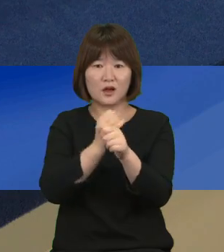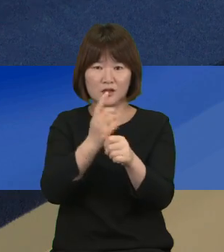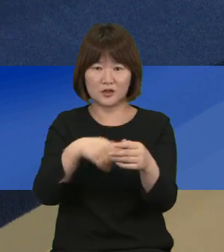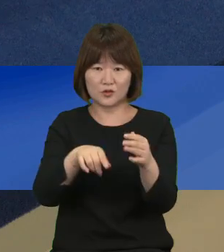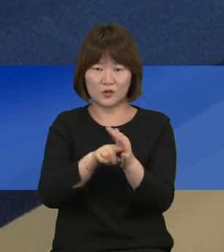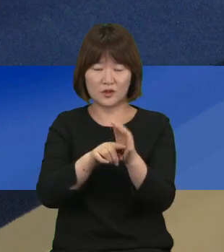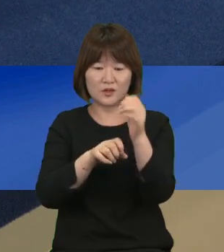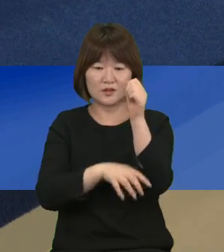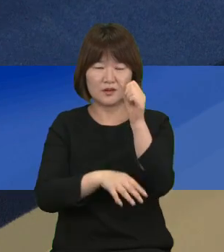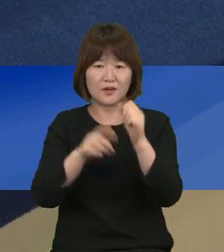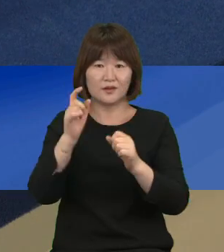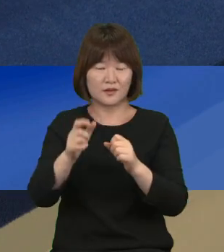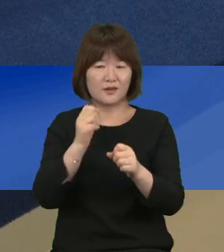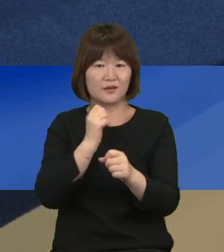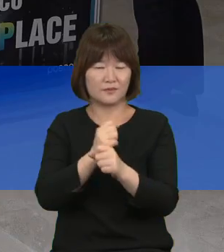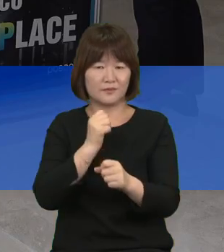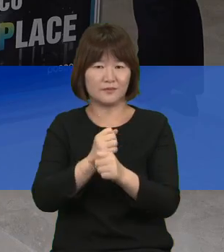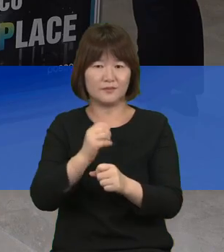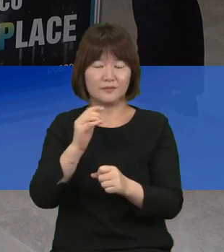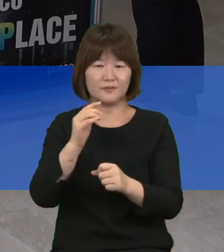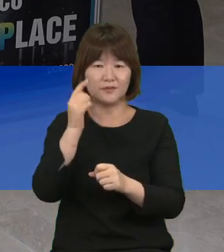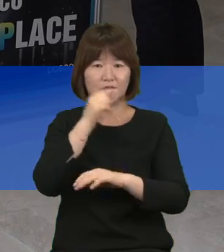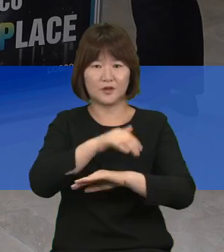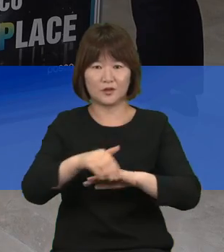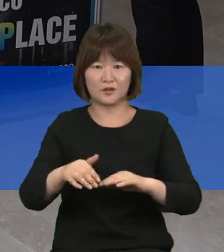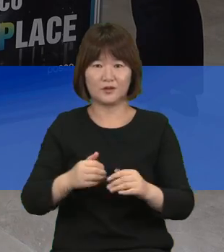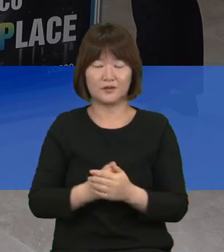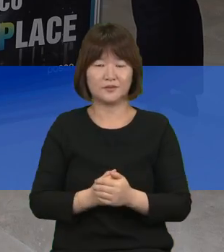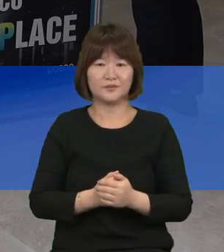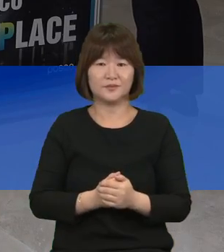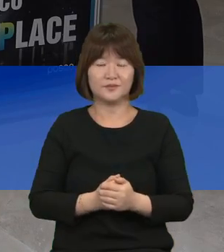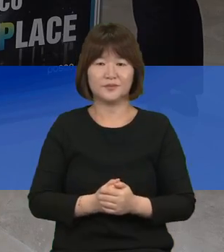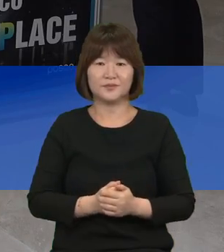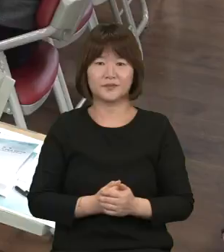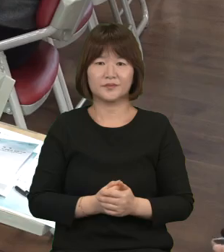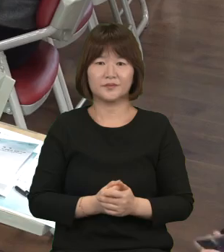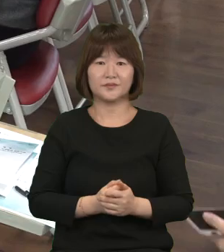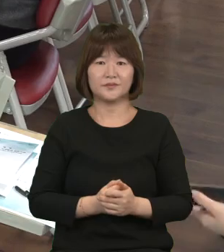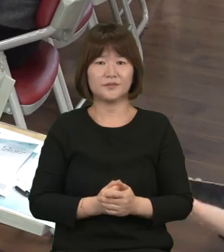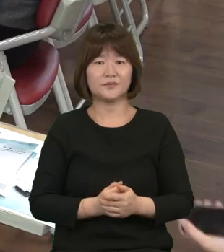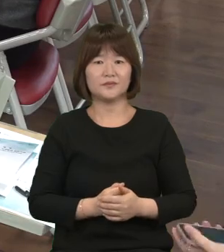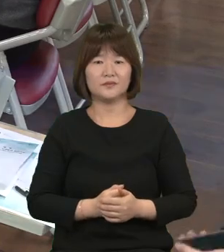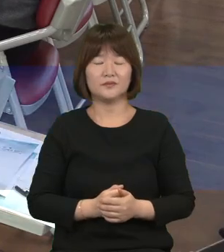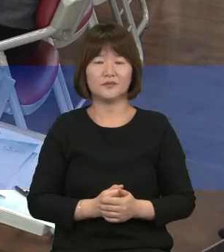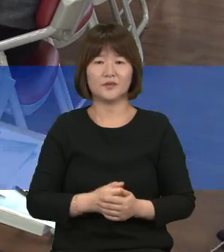생태계를 구축하고 지역 경제에 활력을 더한다는 계획입니다.